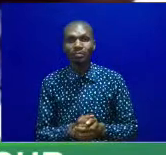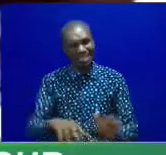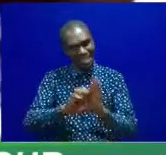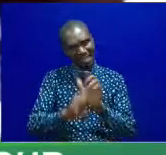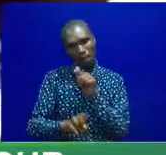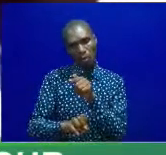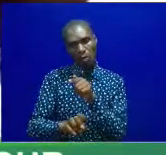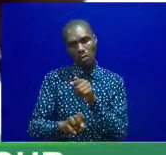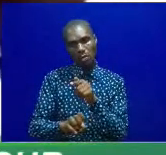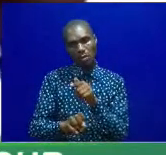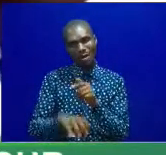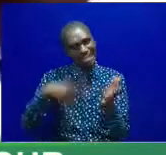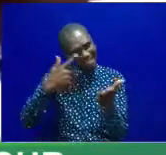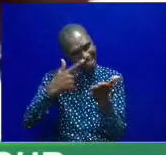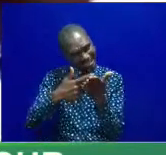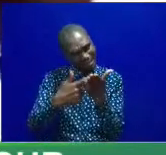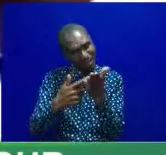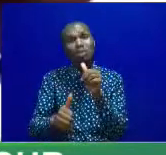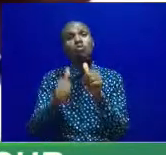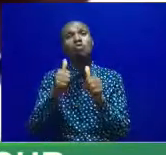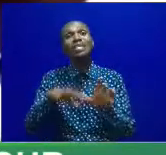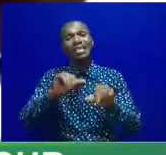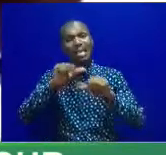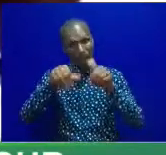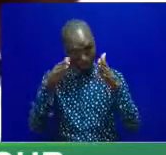hasa mchakato huu unahusu